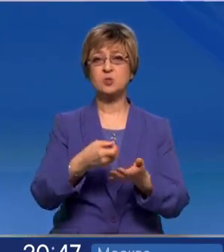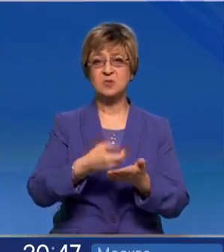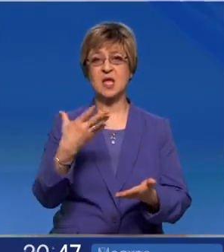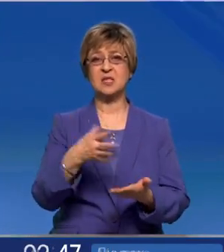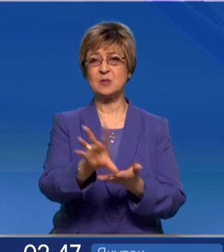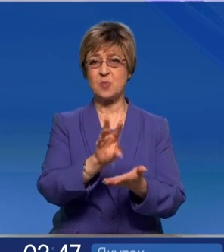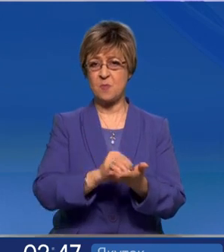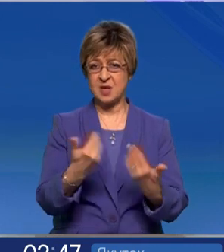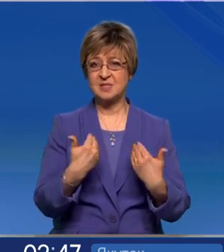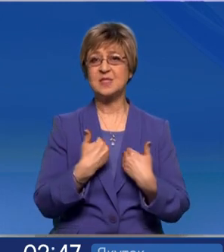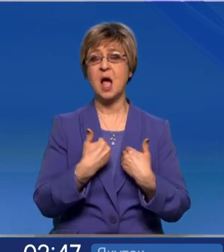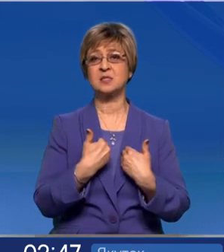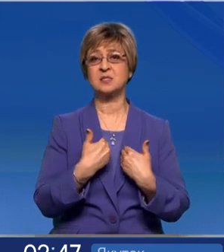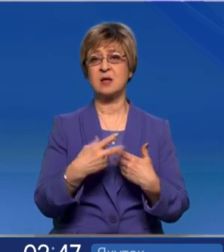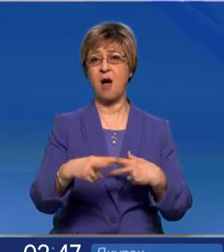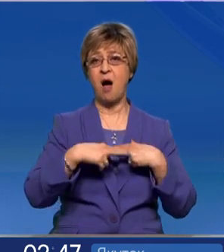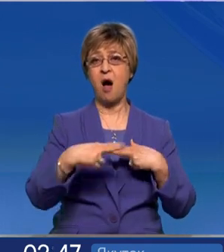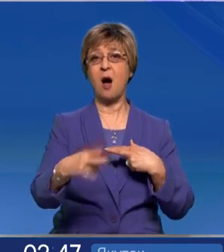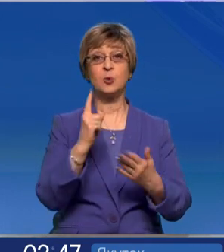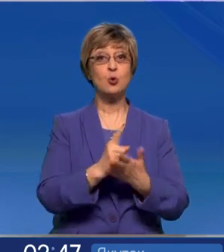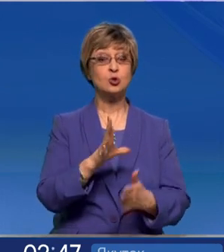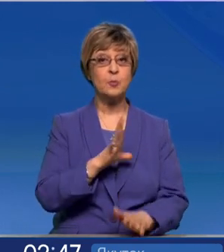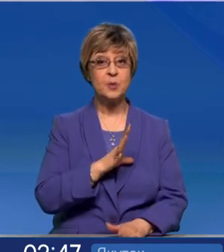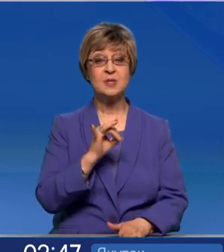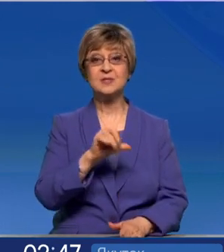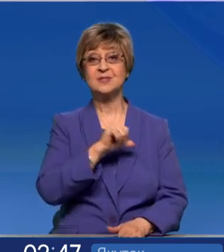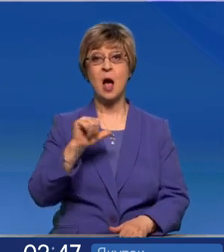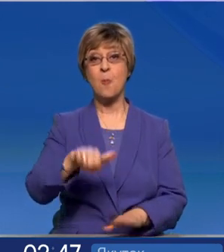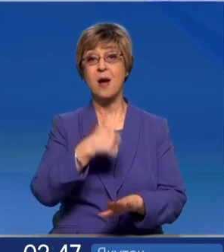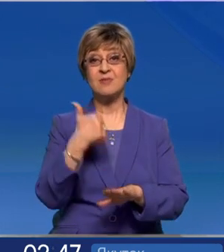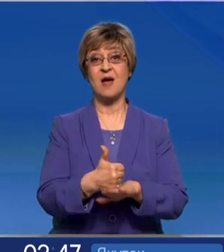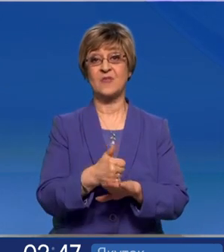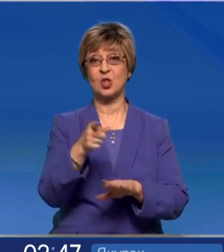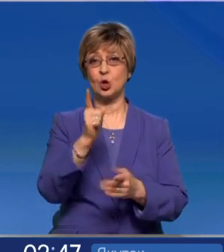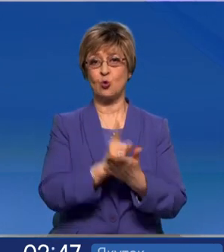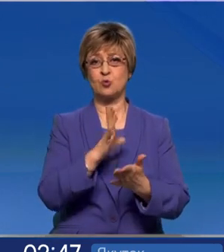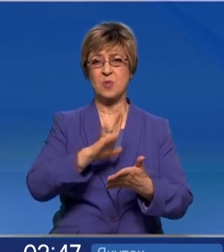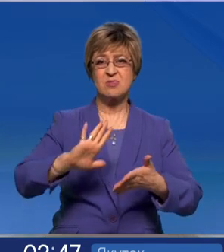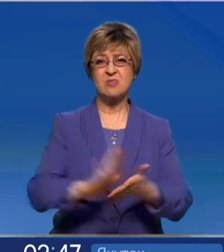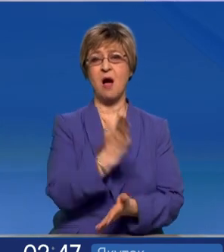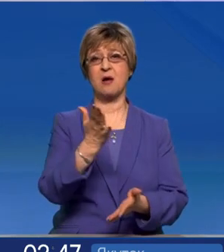ты должен быть таким же. И помни, что самое главное – это там наглость